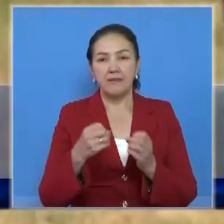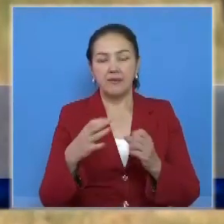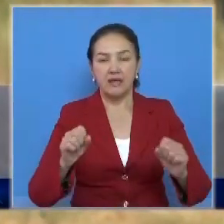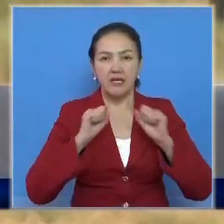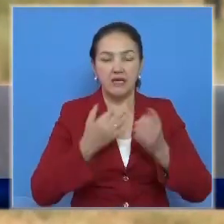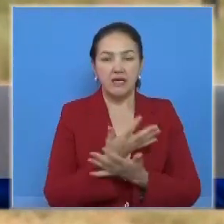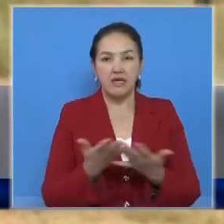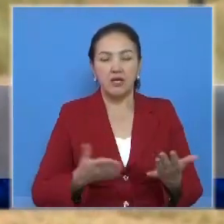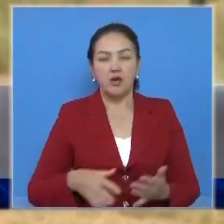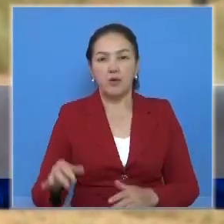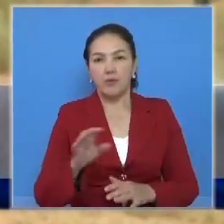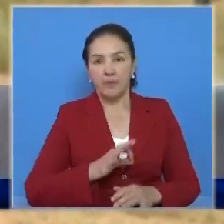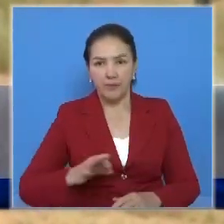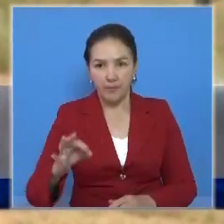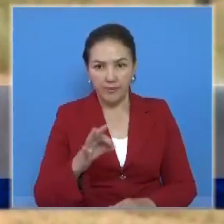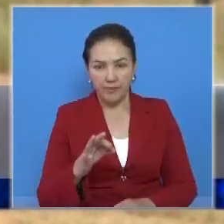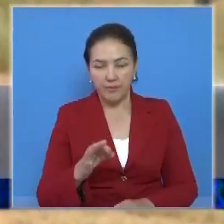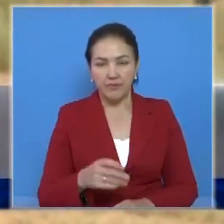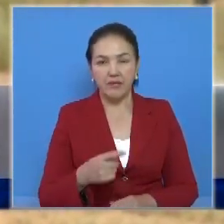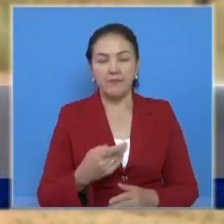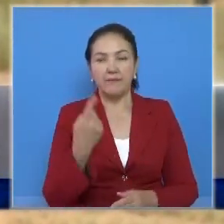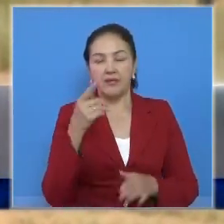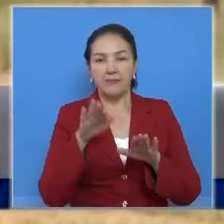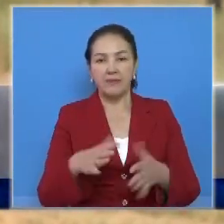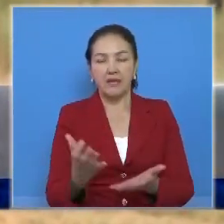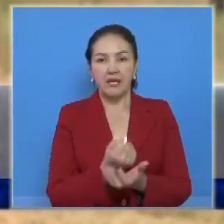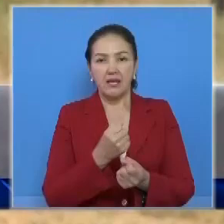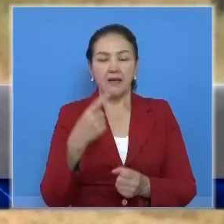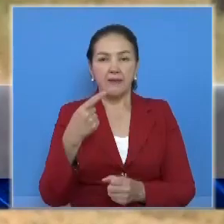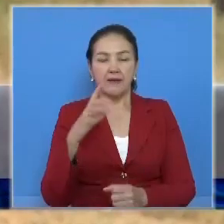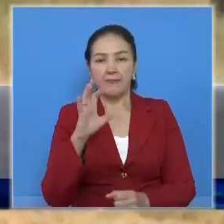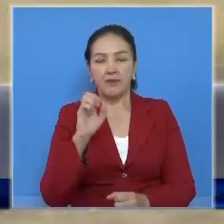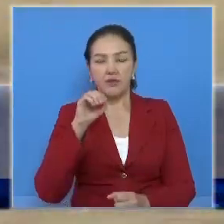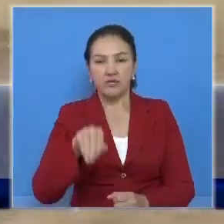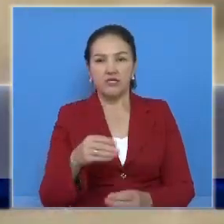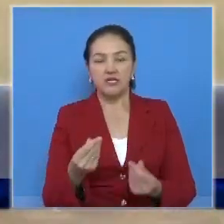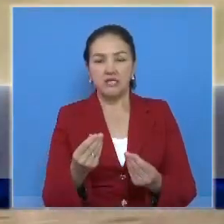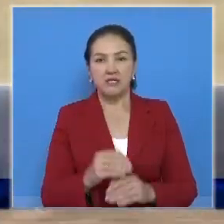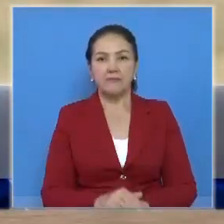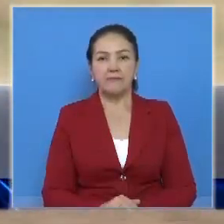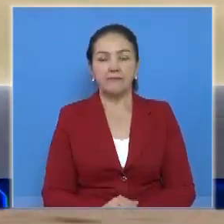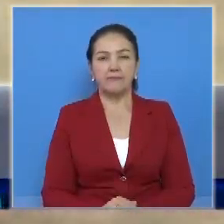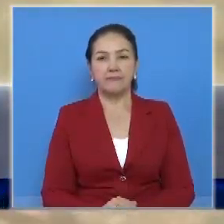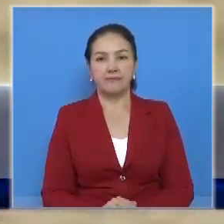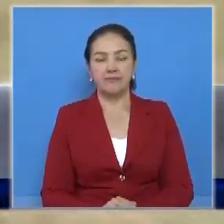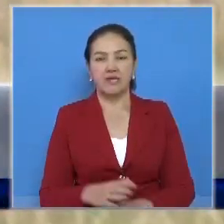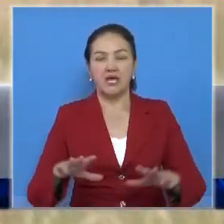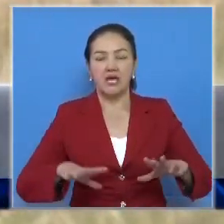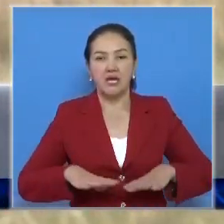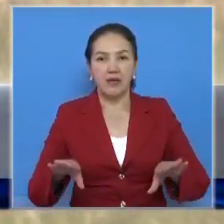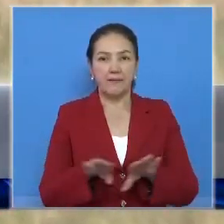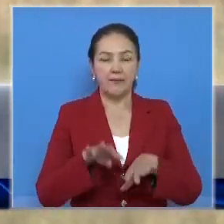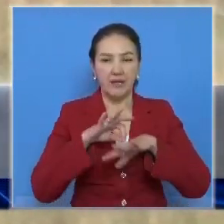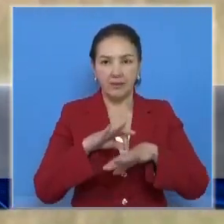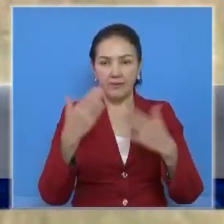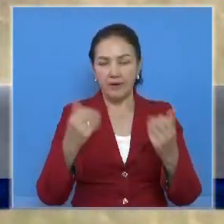спортсменов из разных уголков нашей области. За первое место победитель получил 1,5 миллиона тенге. Также проводились аламан и тайбайге. Отметим,